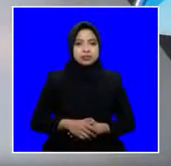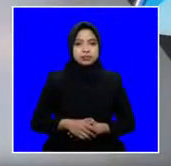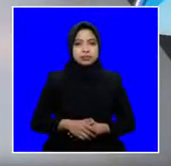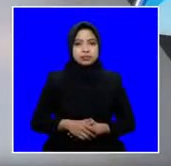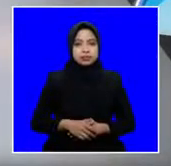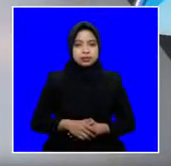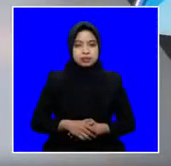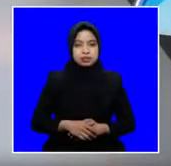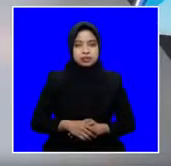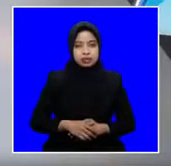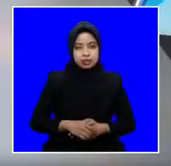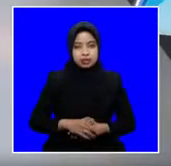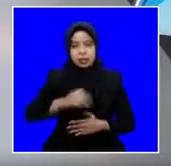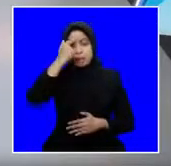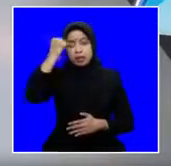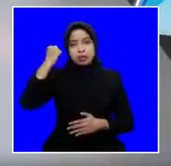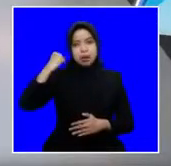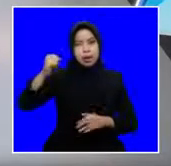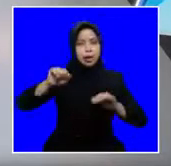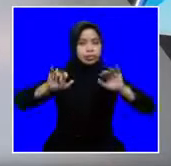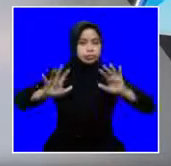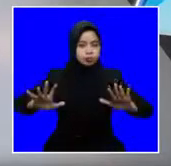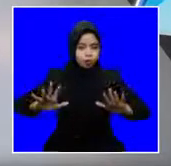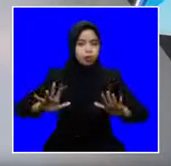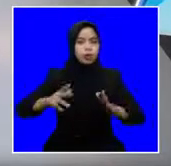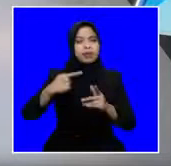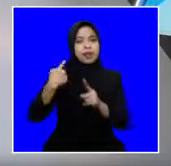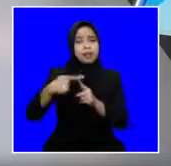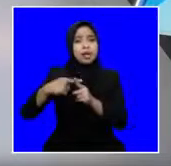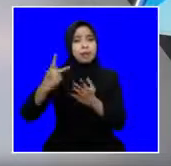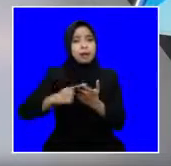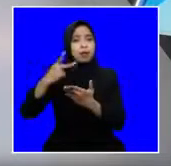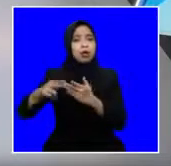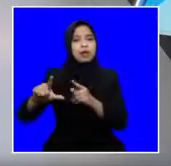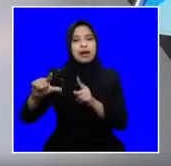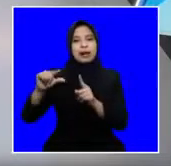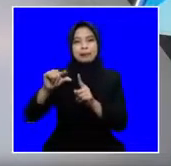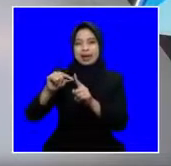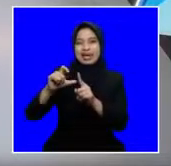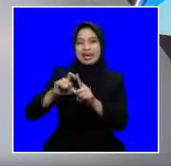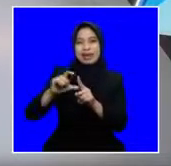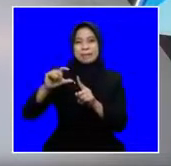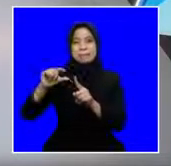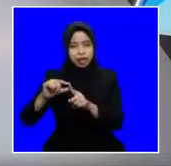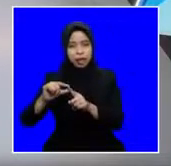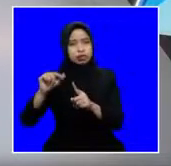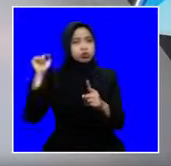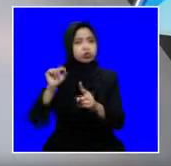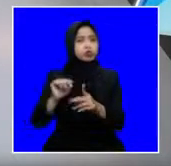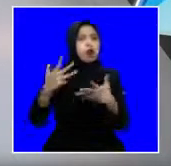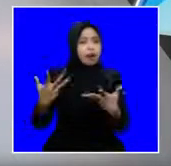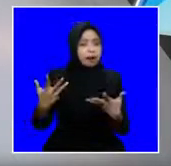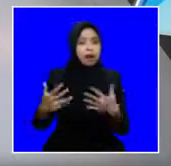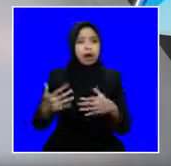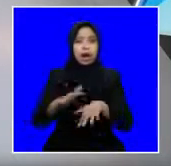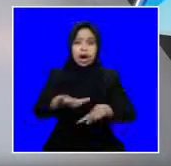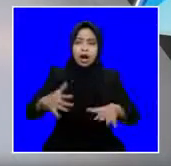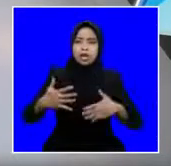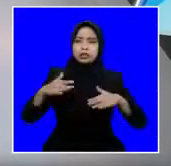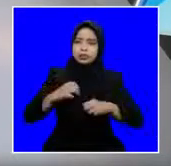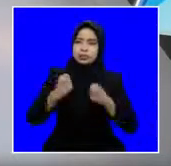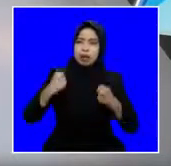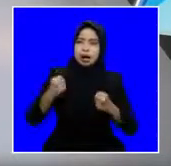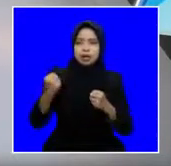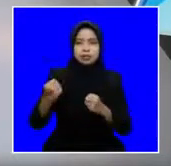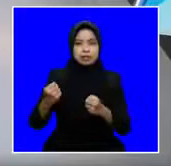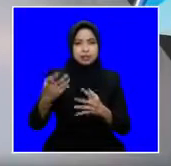kebijakan Merdeka Belajar ke-10 perluasan program beasiswa Lembaga Pengelola Dana Pendidikan adalah meningkatkan semangat belajar dengan